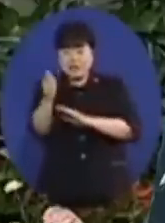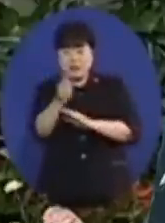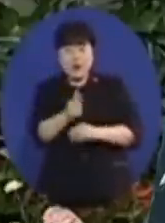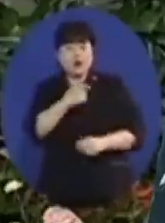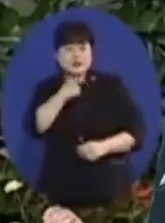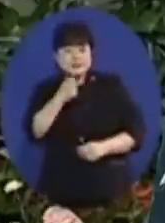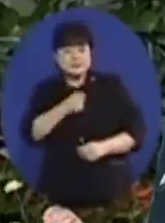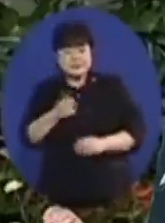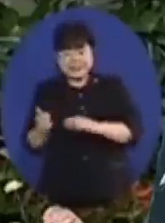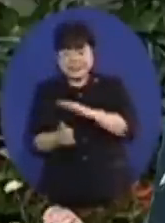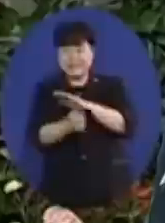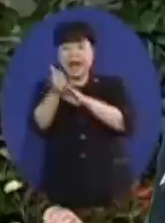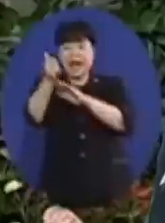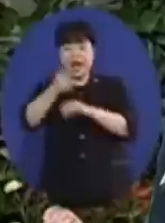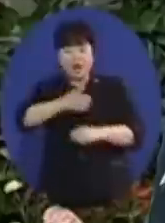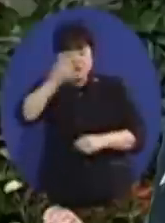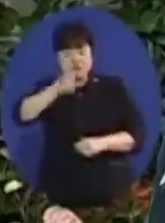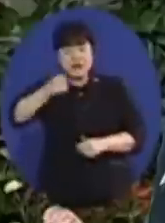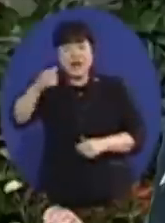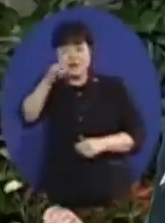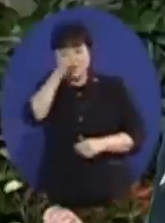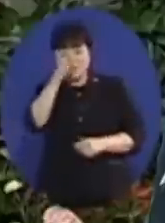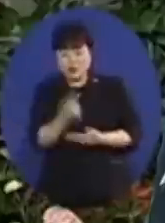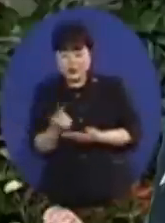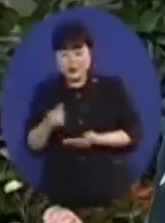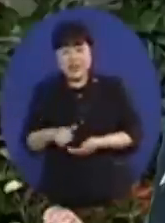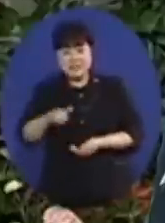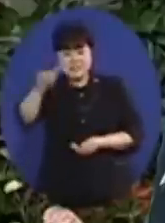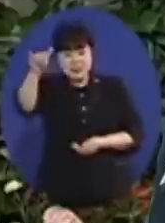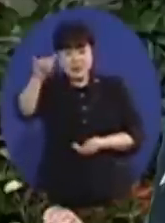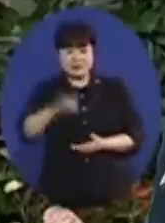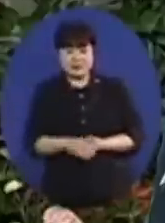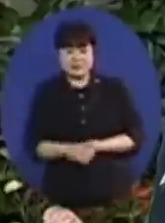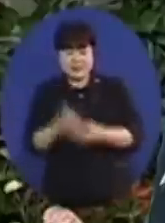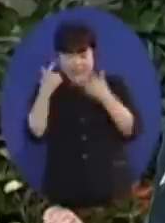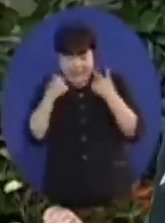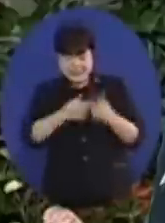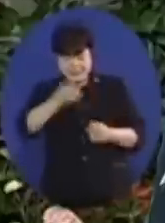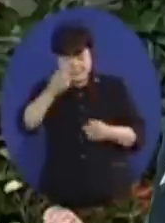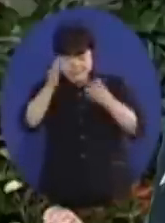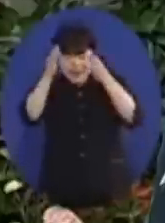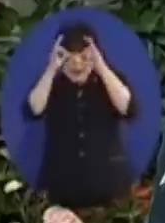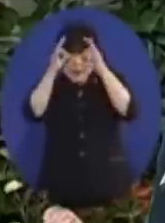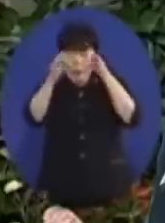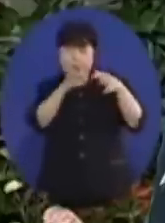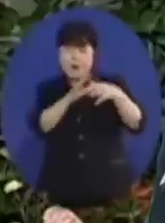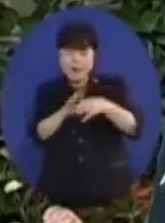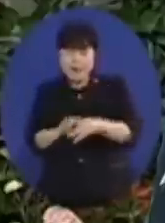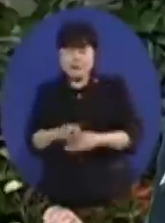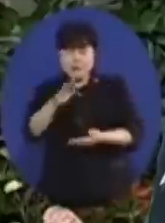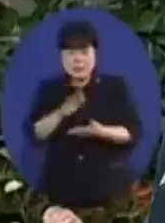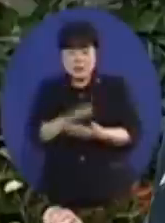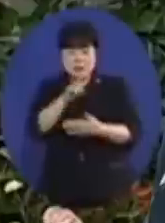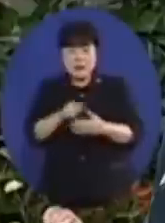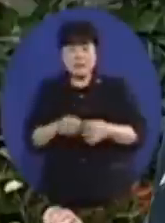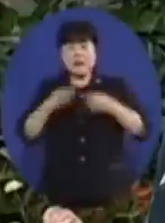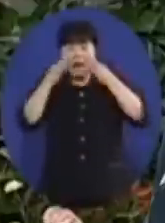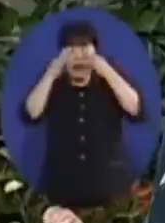싶다는 희망과 꿈을 갖고 떠난 그는 늘 자신의 꿈을 바라보며 끊임없이 열정을 가지고 나갔습니다 그리고